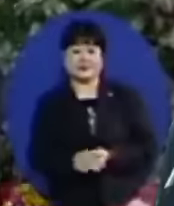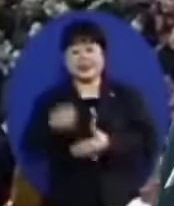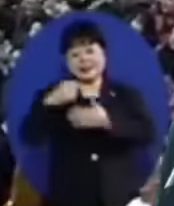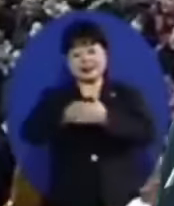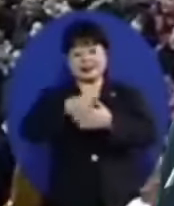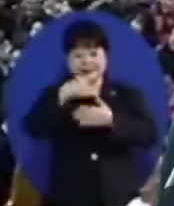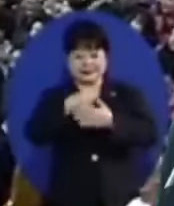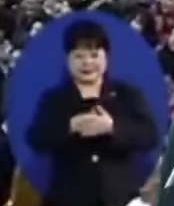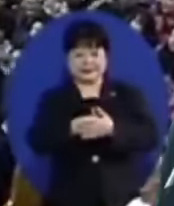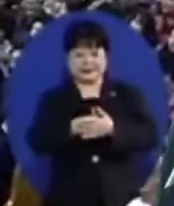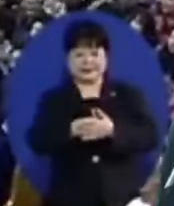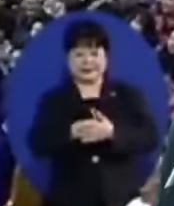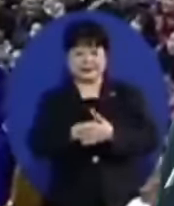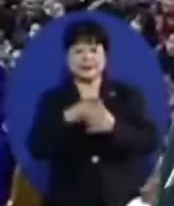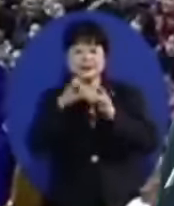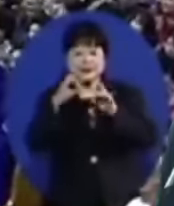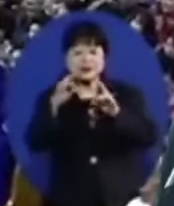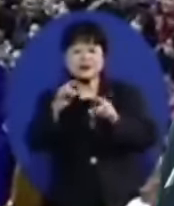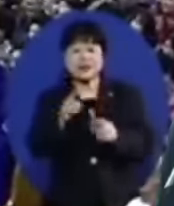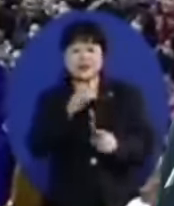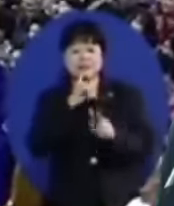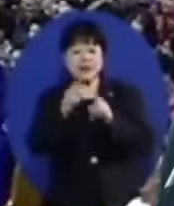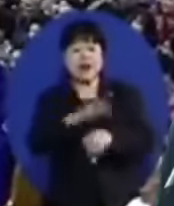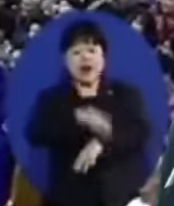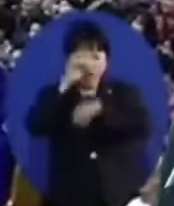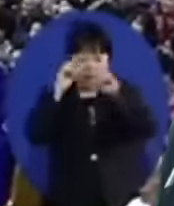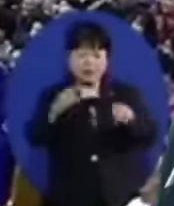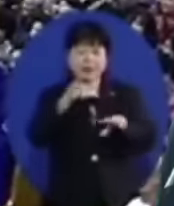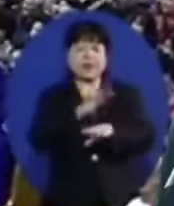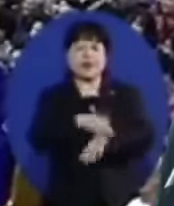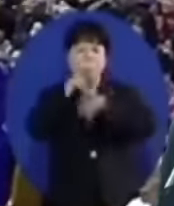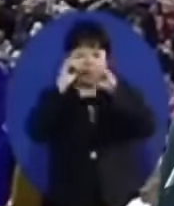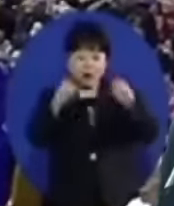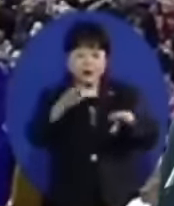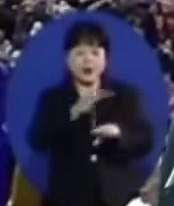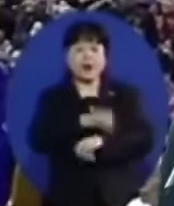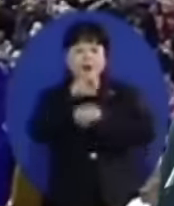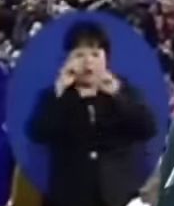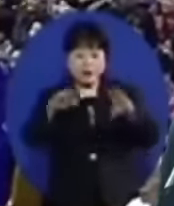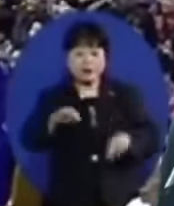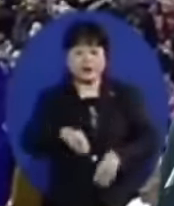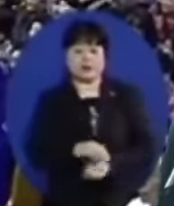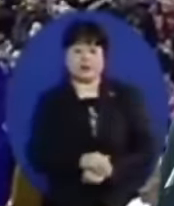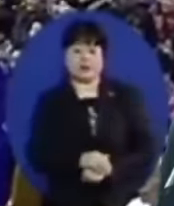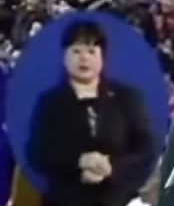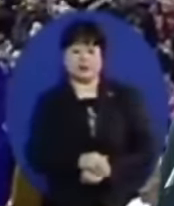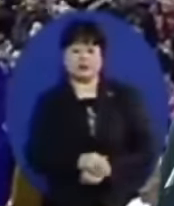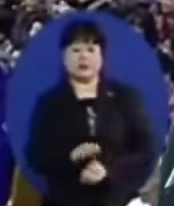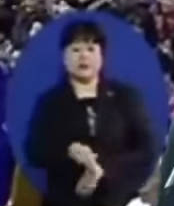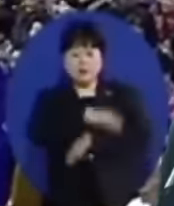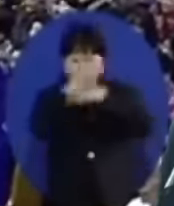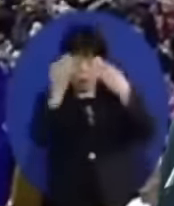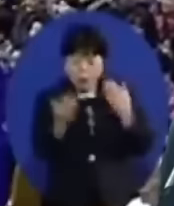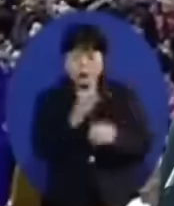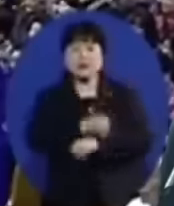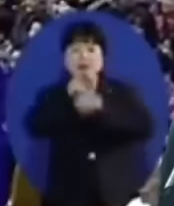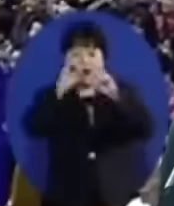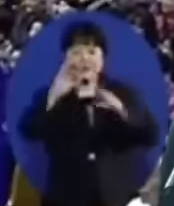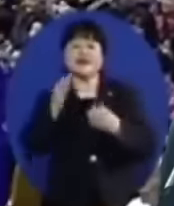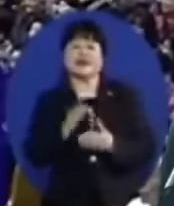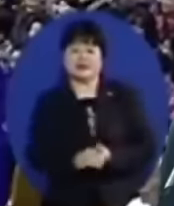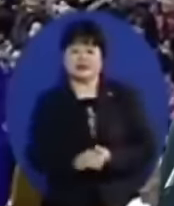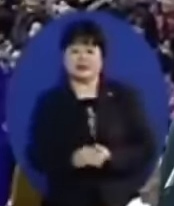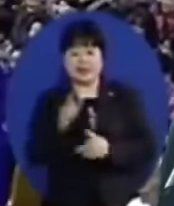했습니다. 전도자가 이르되 헛되고 헛되며 헛되고 헛되니 모든 것이 헛되도다.